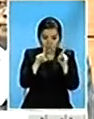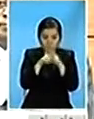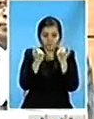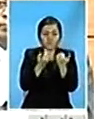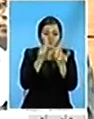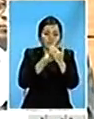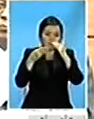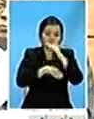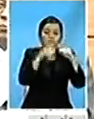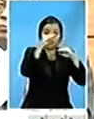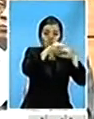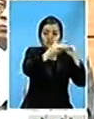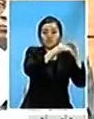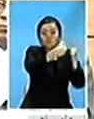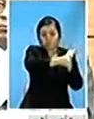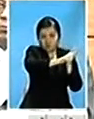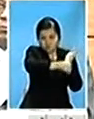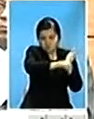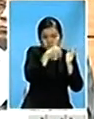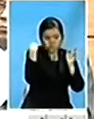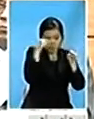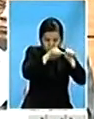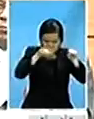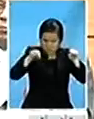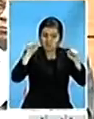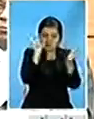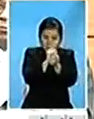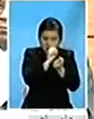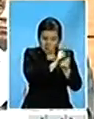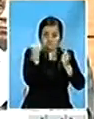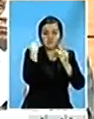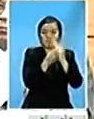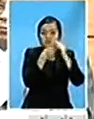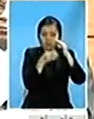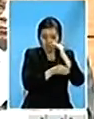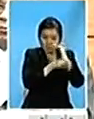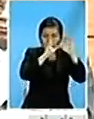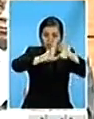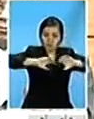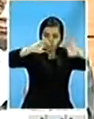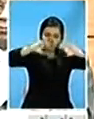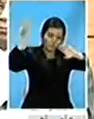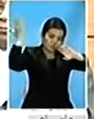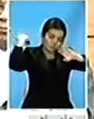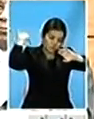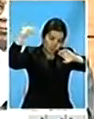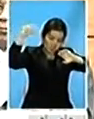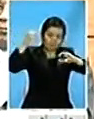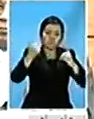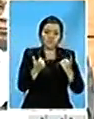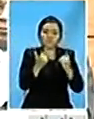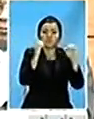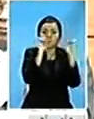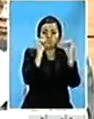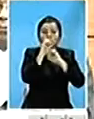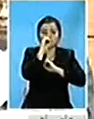การจำนำข้าวยังมีอีกหลายจุดที่ผ่านมารัฐบาลไม่เคยบอกว่าโครง